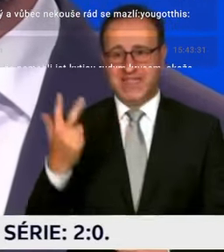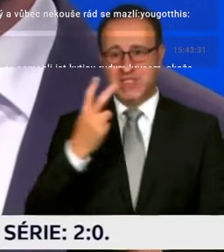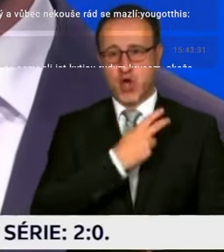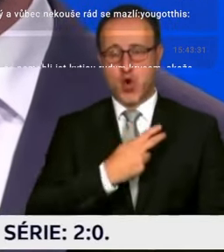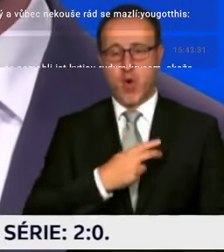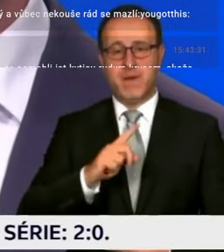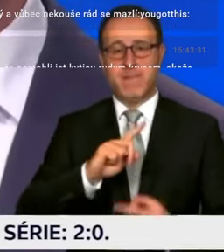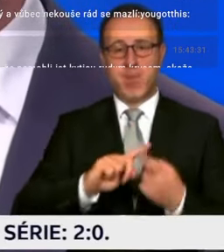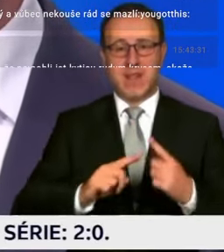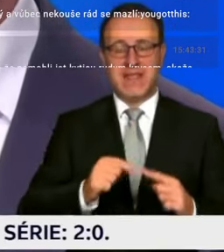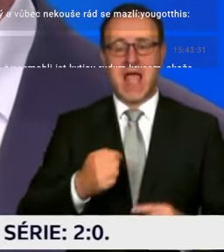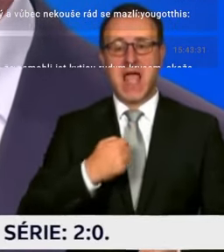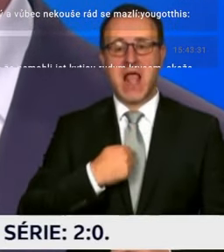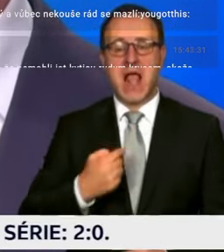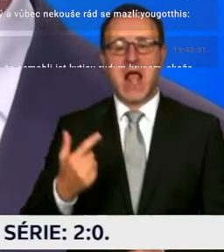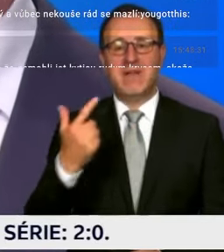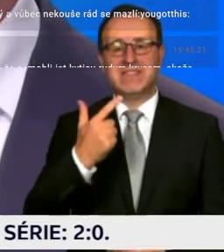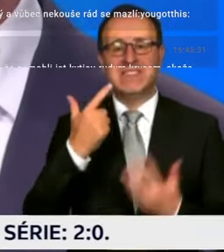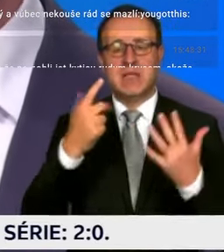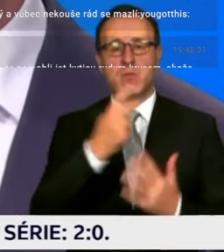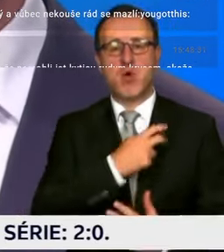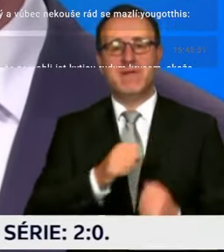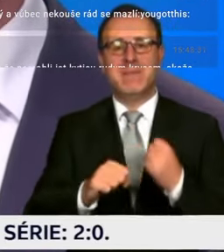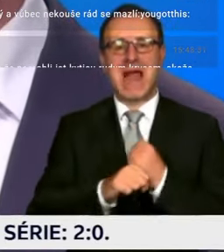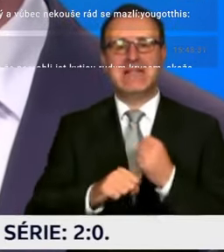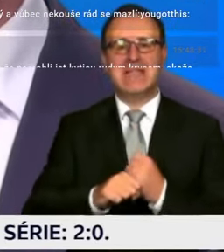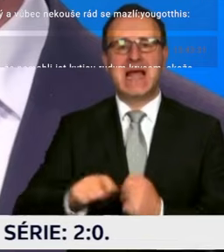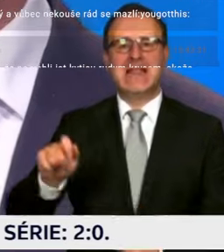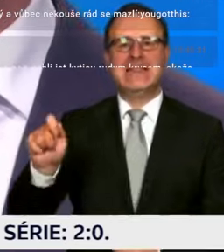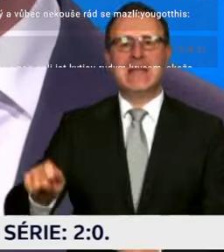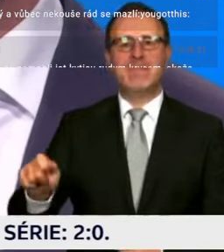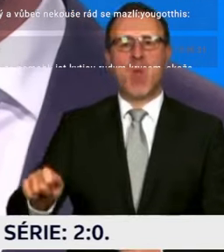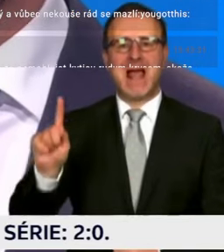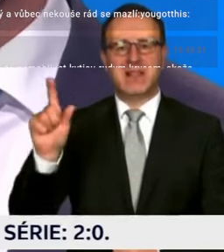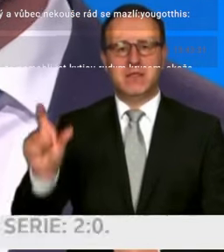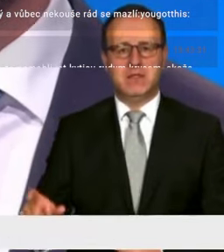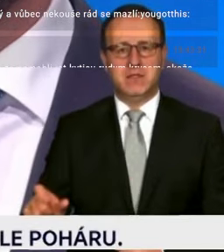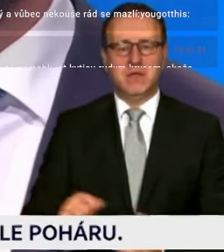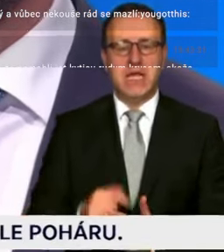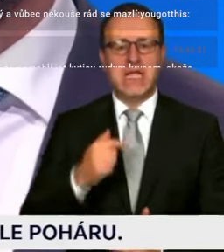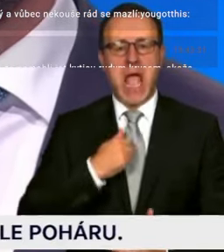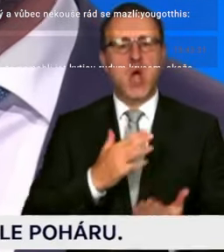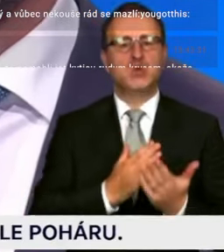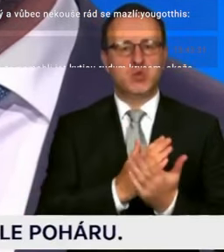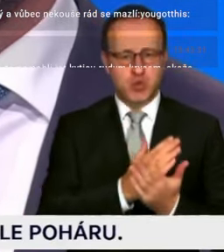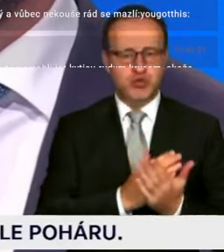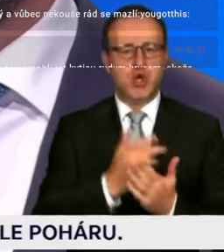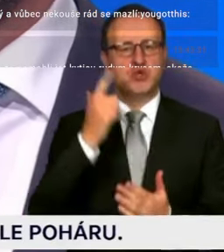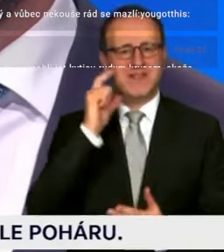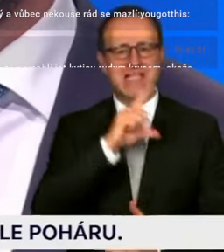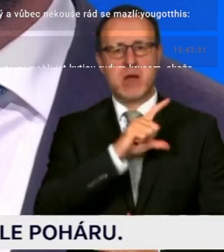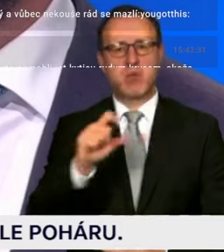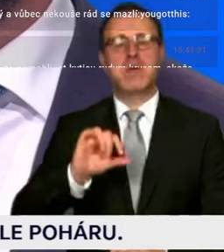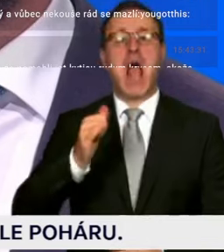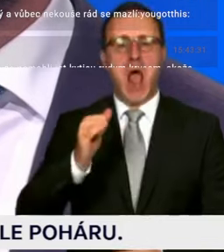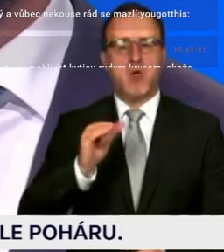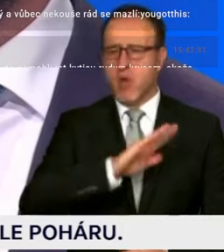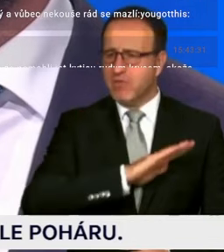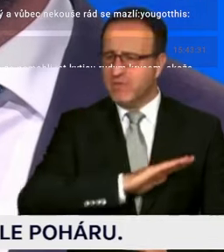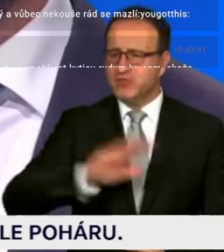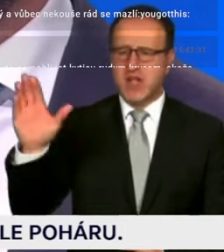diplomatickej službe Slovenskej republiky Slúžil som Slovenskej republike Áno za všetkých vlád tie vlády boli